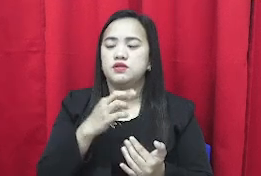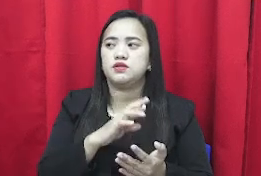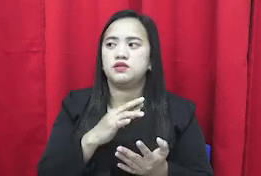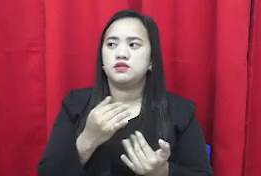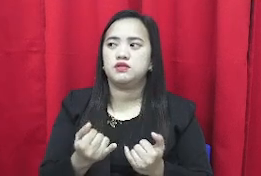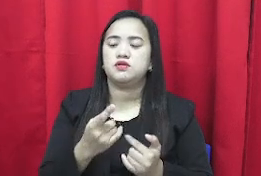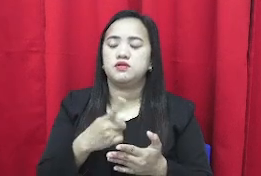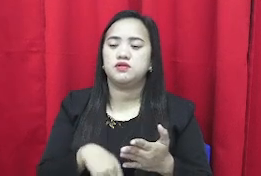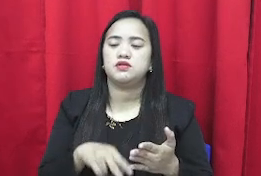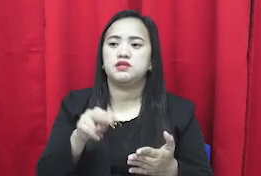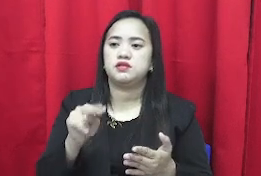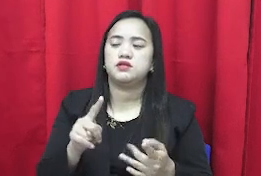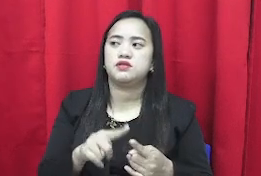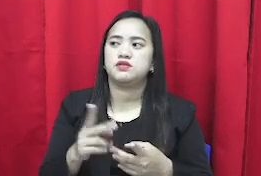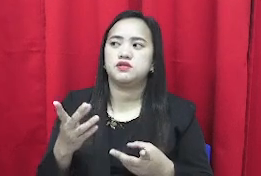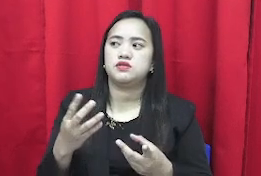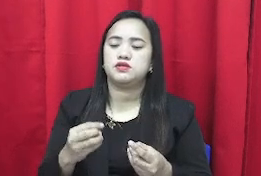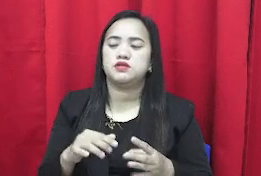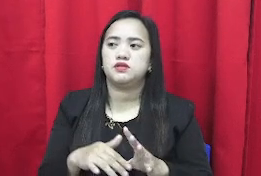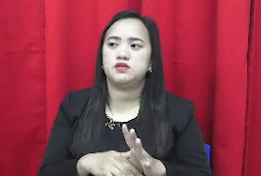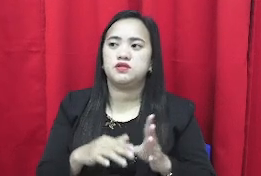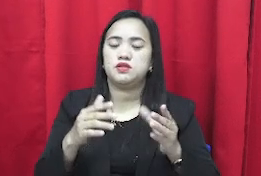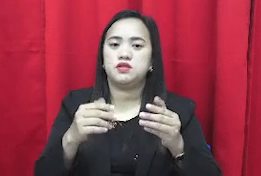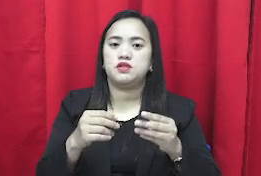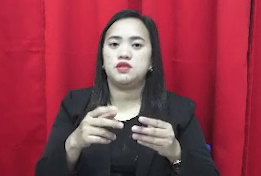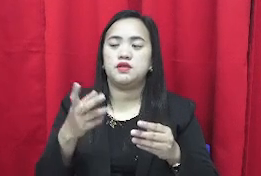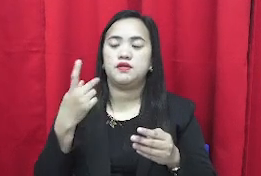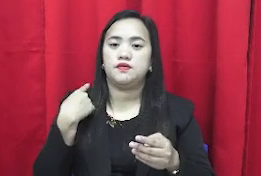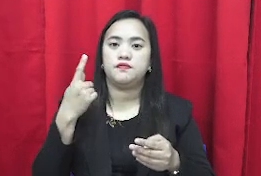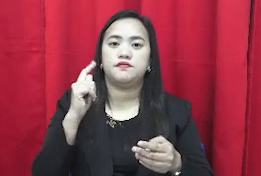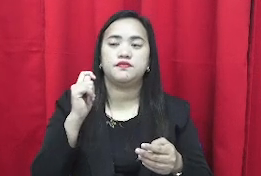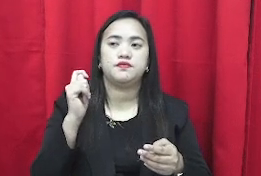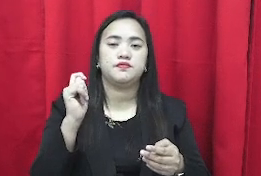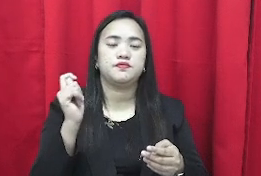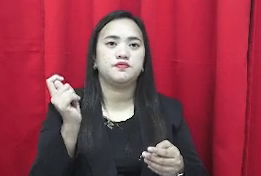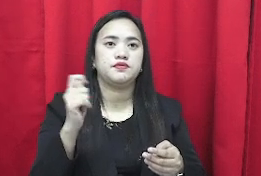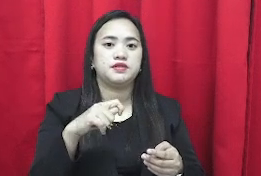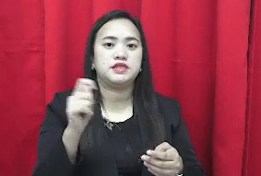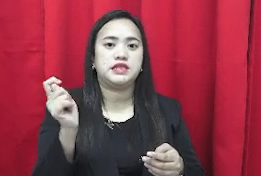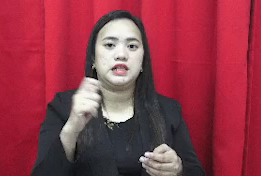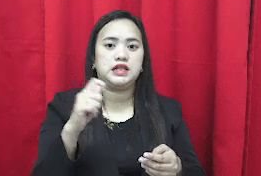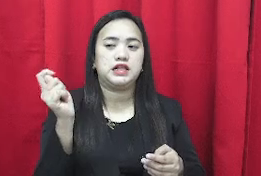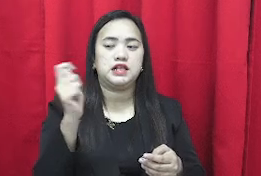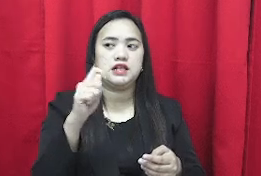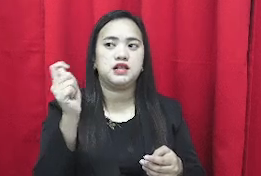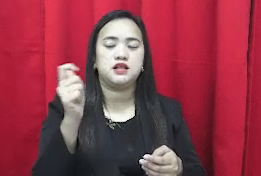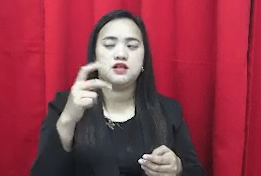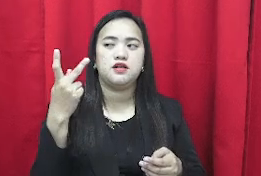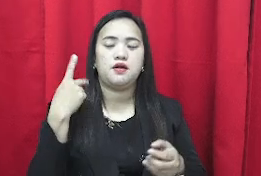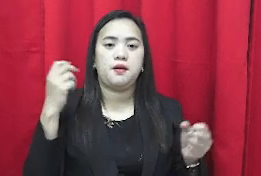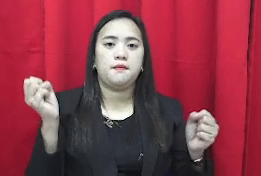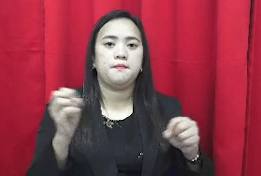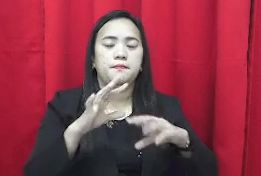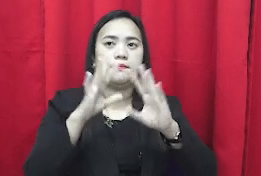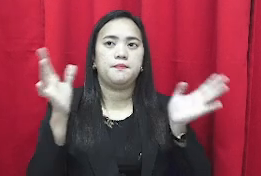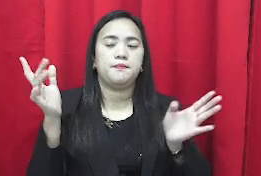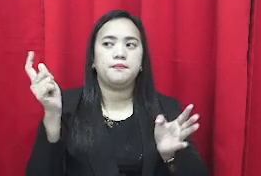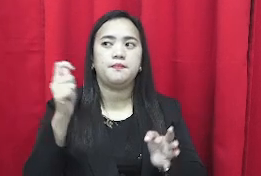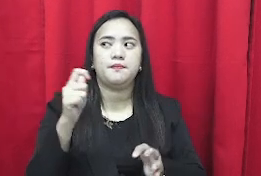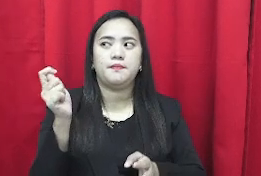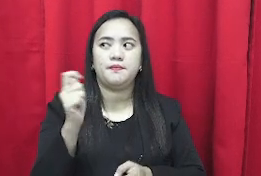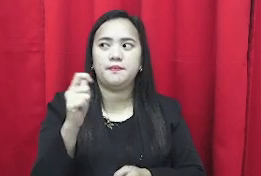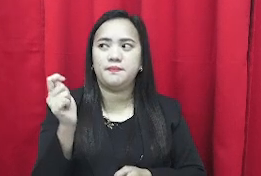Anong gagawin Sabi ko nga eh ang mga kabataan nga e puro tiktok e taw Tawa sila tawa kagabi Pag may sumabog na lang bigla baka tumili yung mga anak niyo